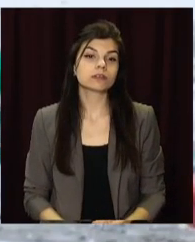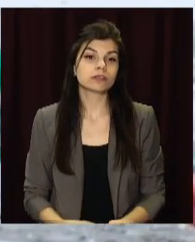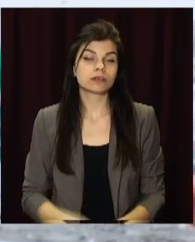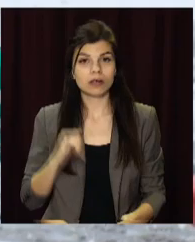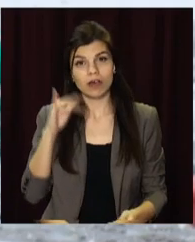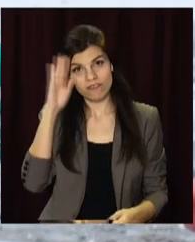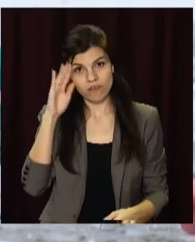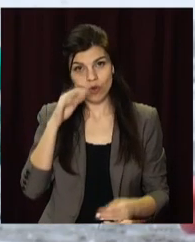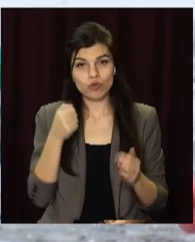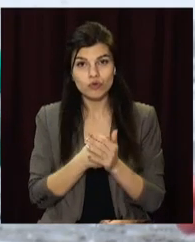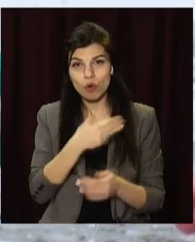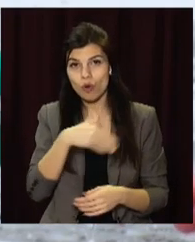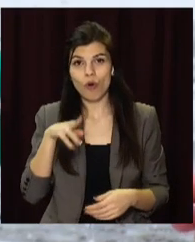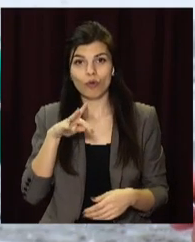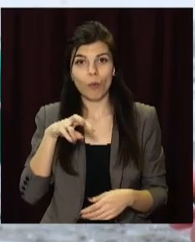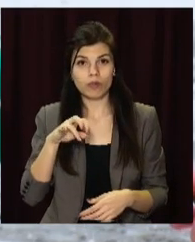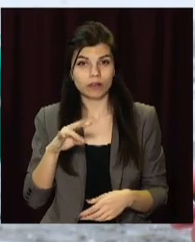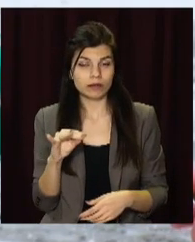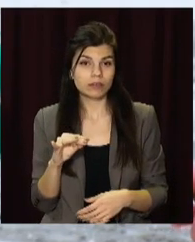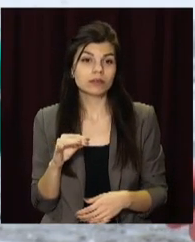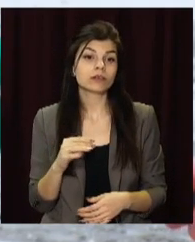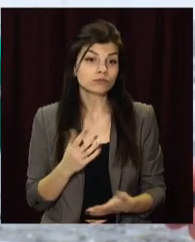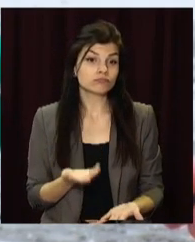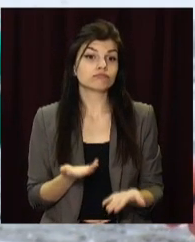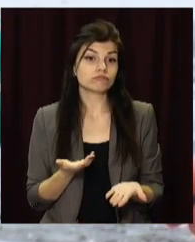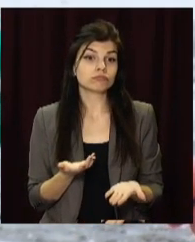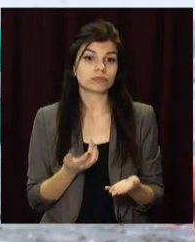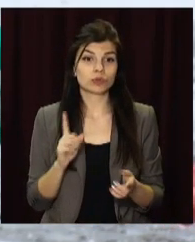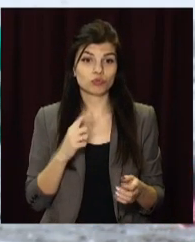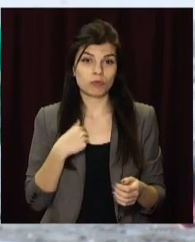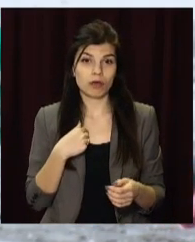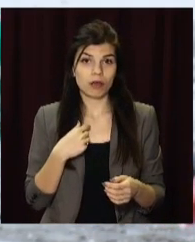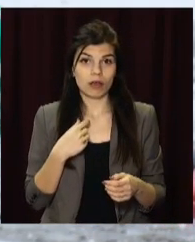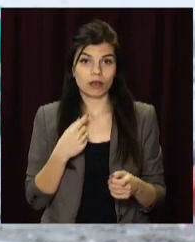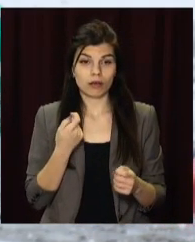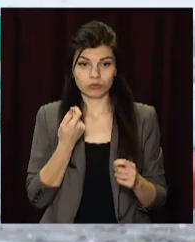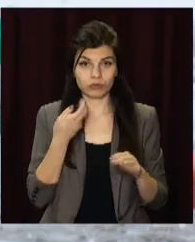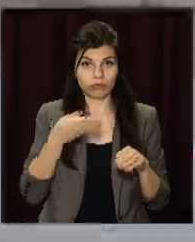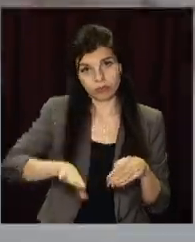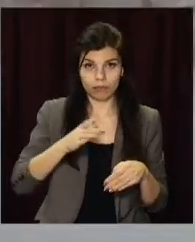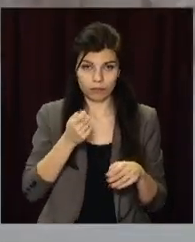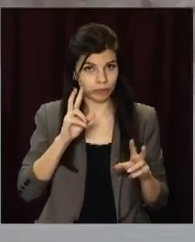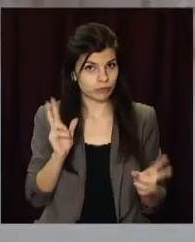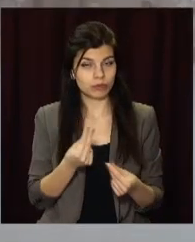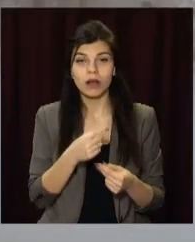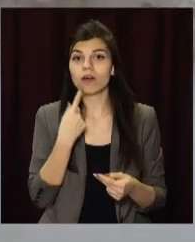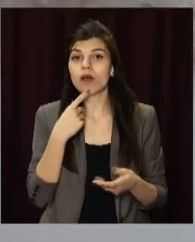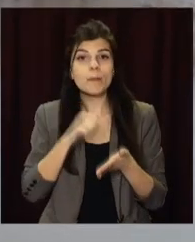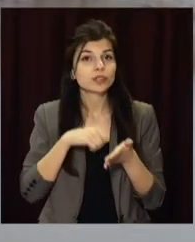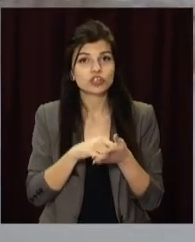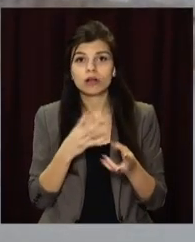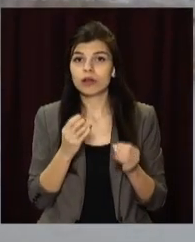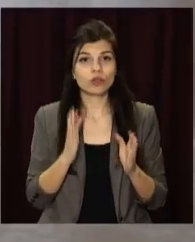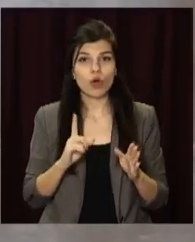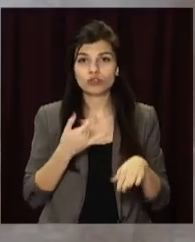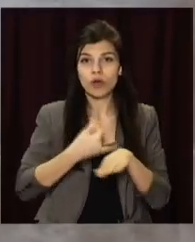І вода по коліні, там що по камням я чуть не підвернула ногу. Причина не лише у